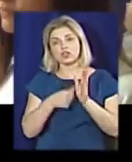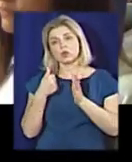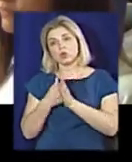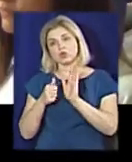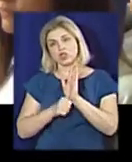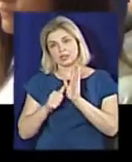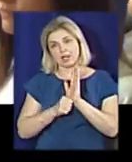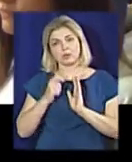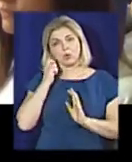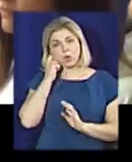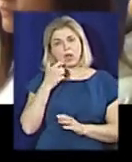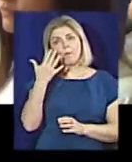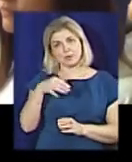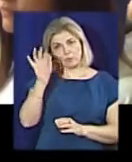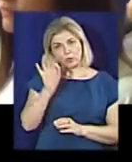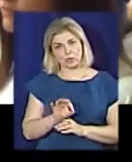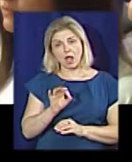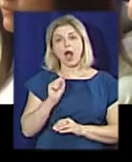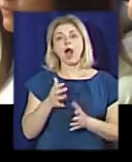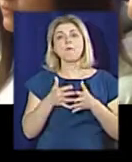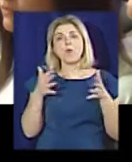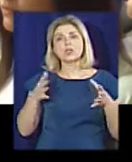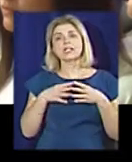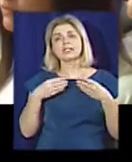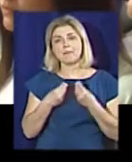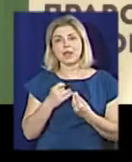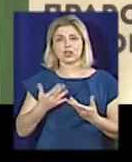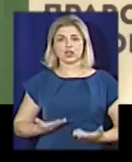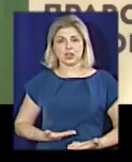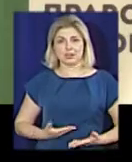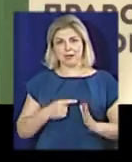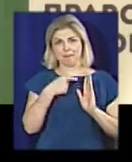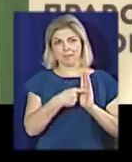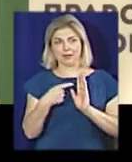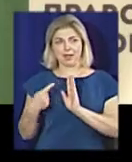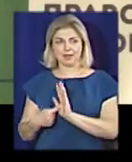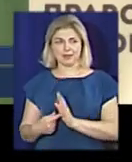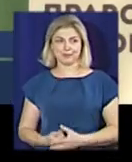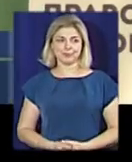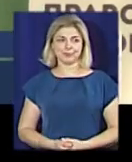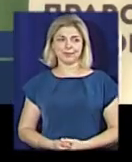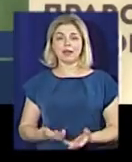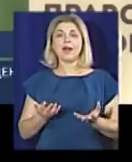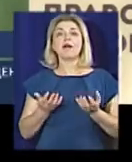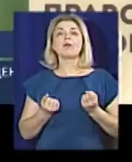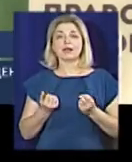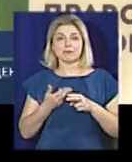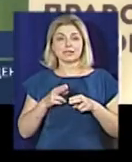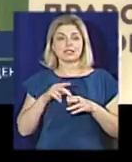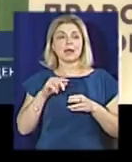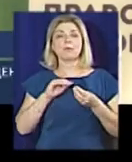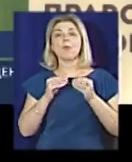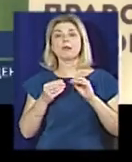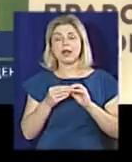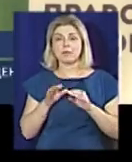Їх 50%. Здебільшого це сімейні та житлові питання. Ми беремо цю проблему,